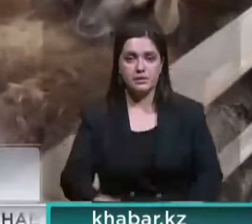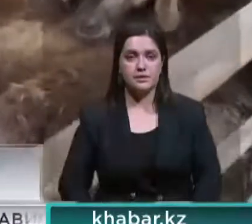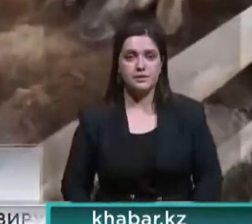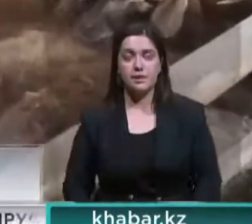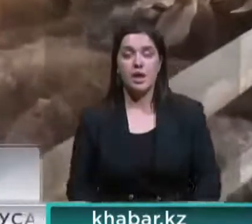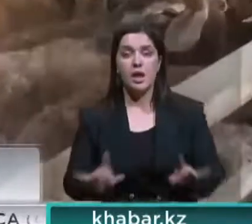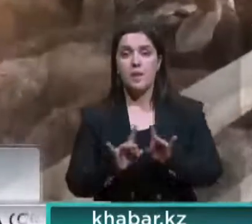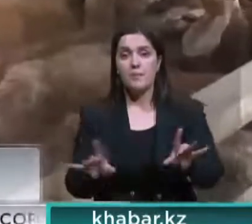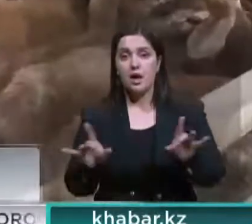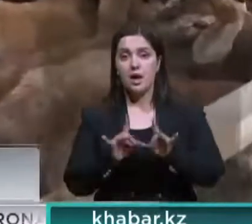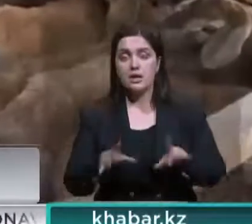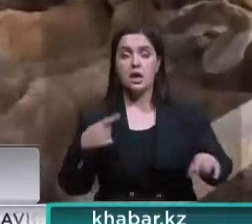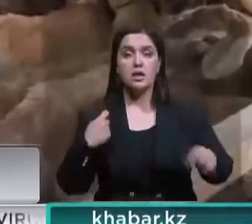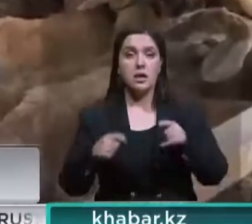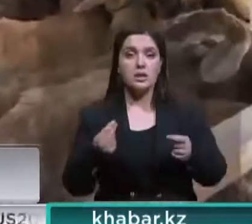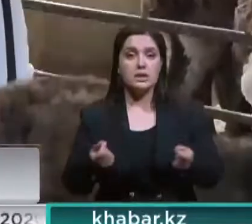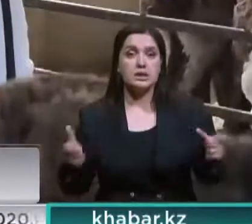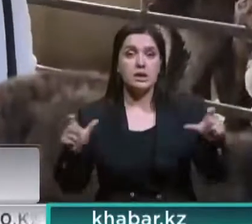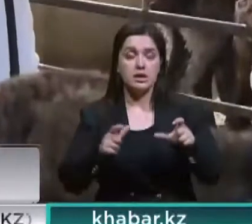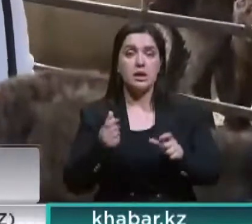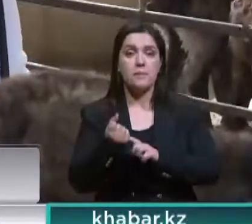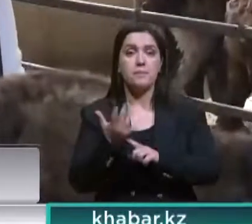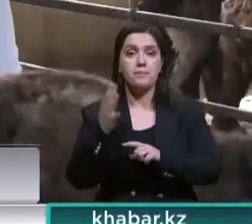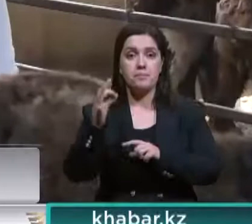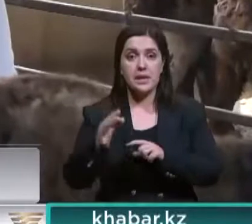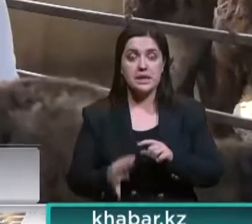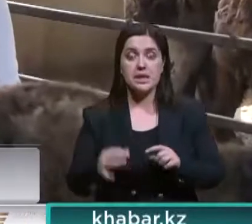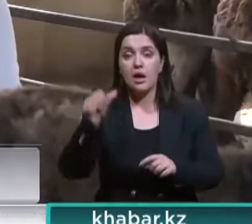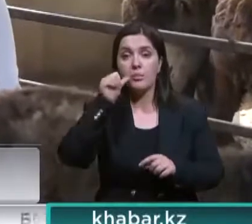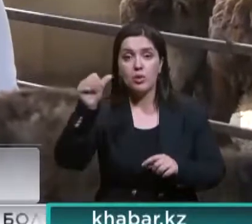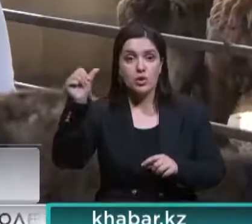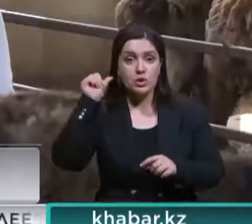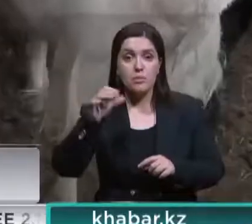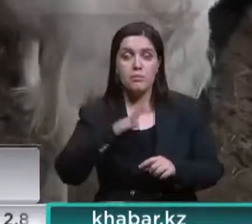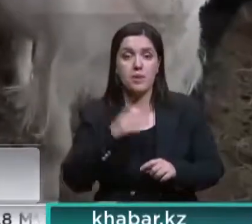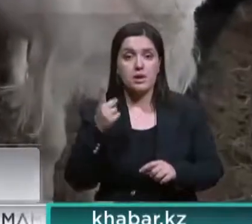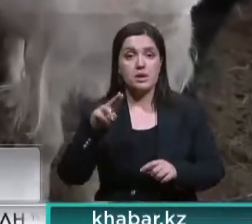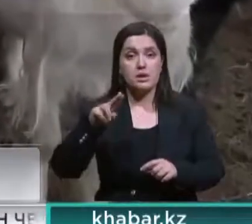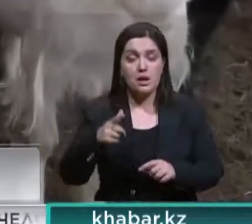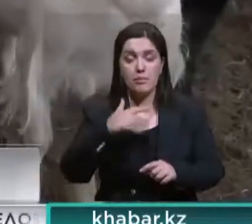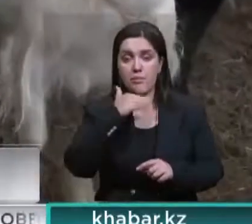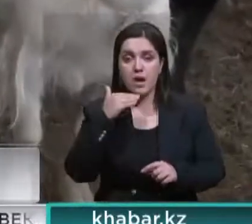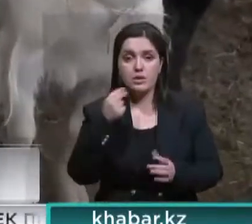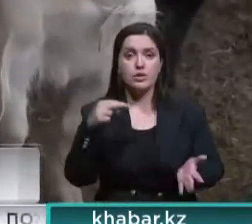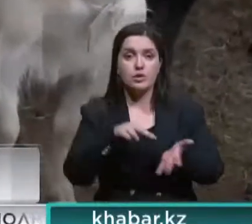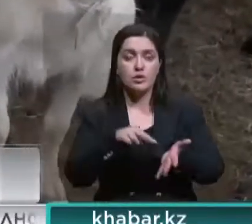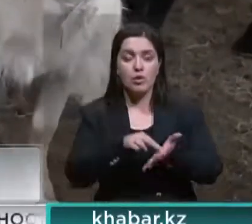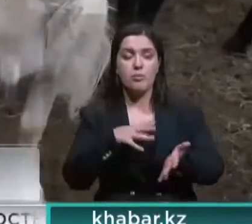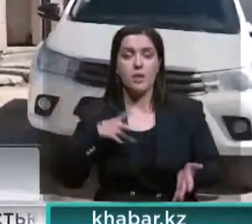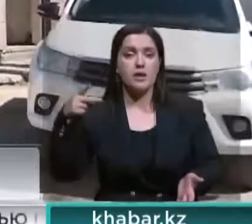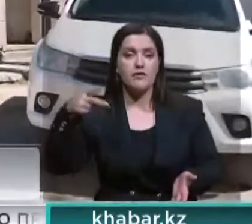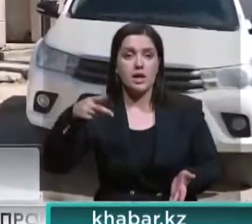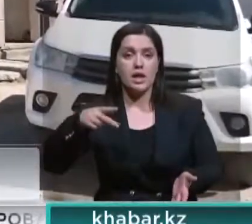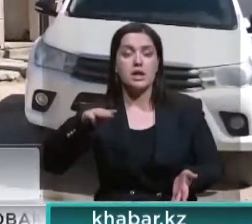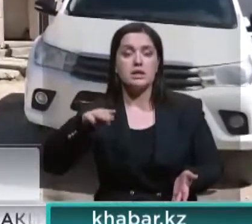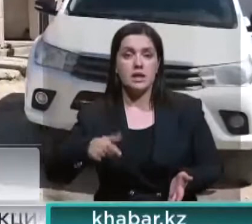словам местных торговцев, цены выросли на 15%. Если в прошлом году килограмм мяса обходился в 2000 тенге,